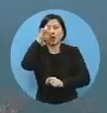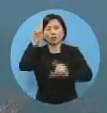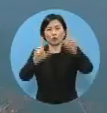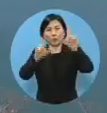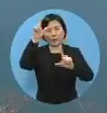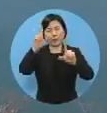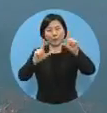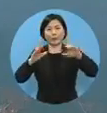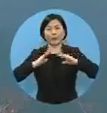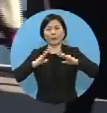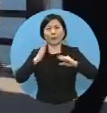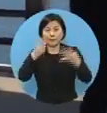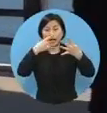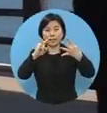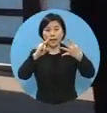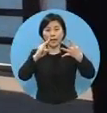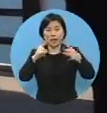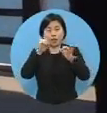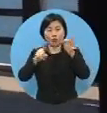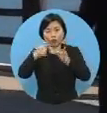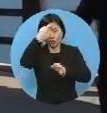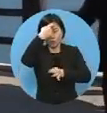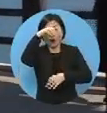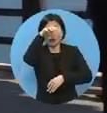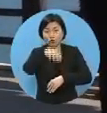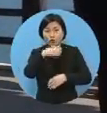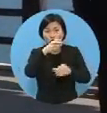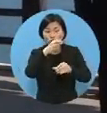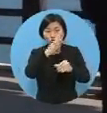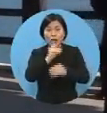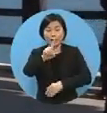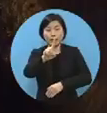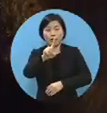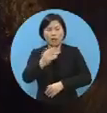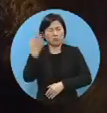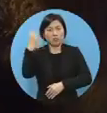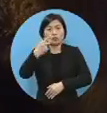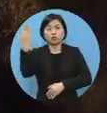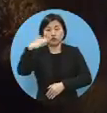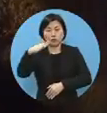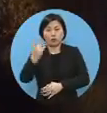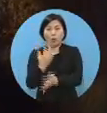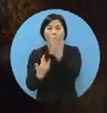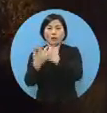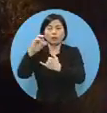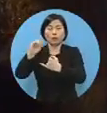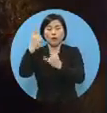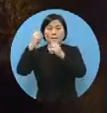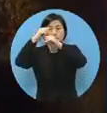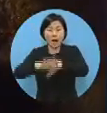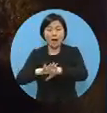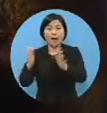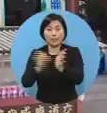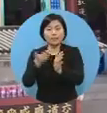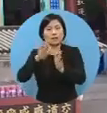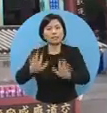자랑합니다. 향일암은 2009년 화재로 소실됐으나 다시 복원됐습니다. 사찰의